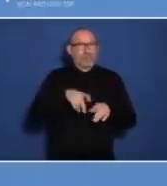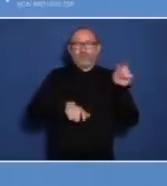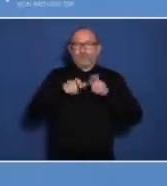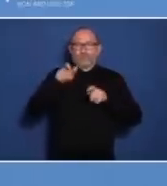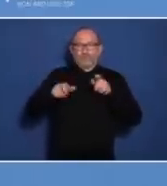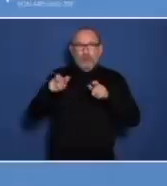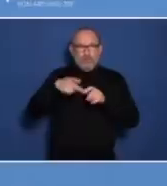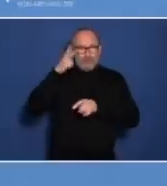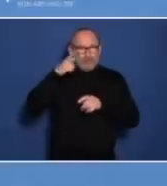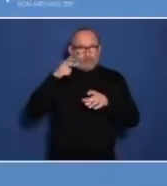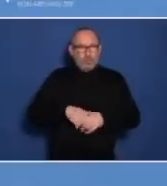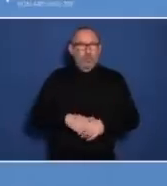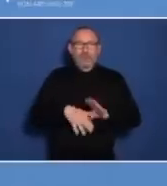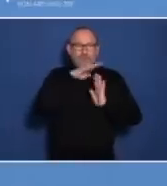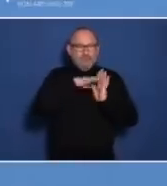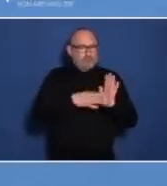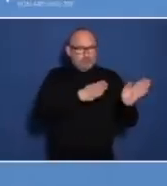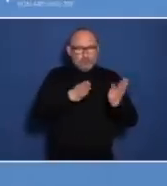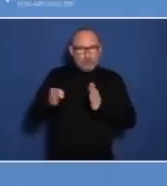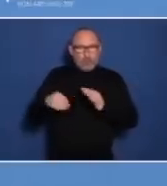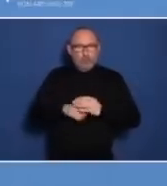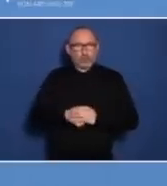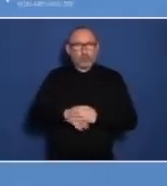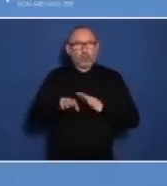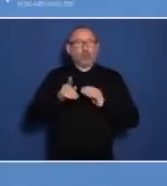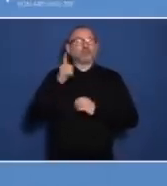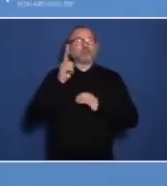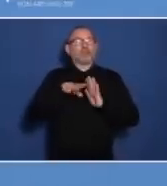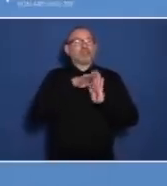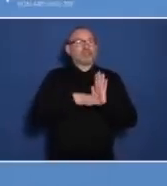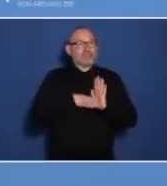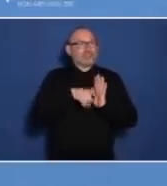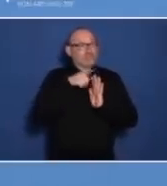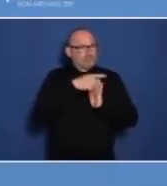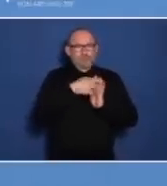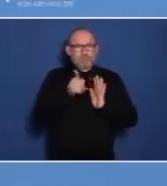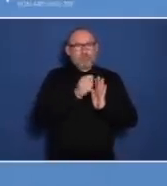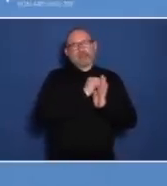die verfassungsmäßige Ordnung und unsere Strafgesetze.